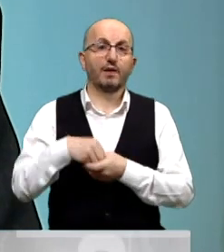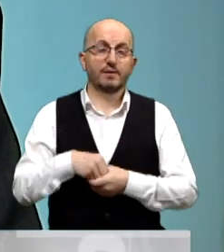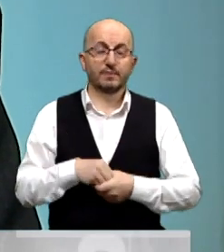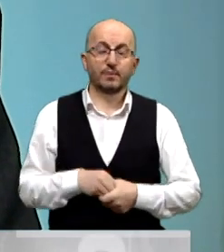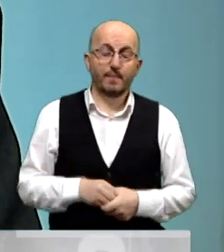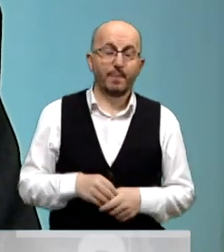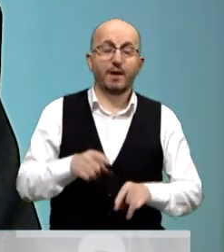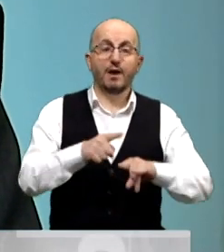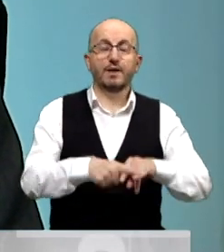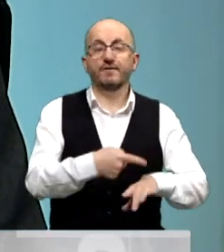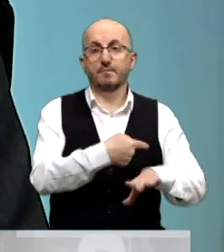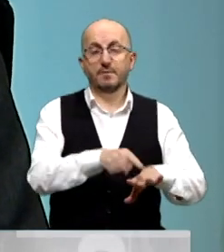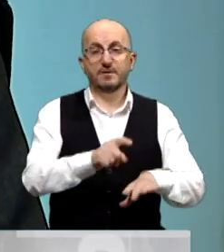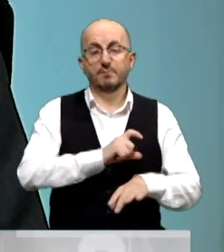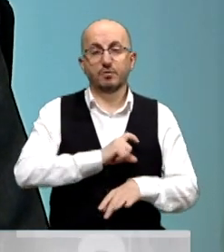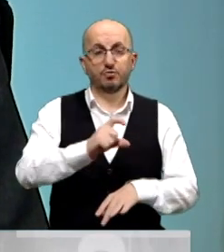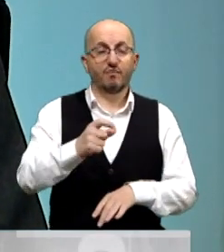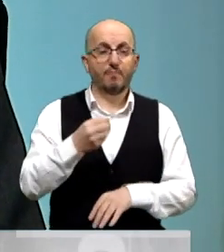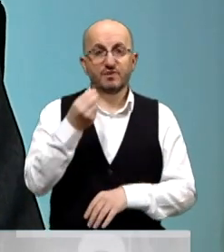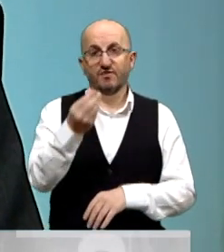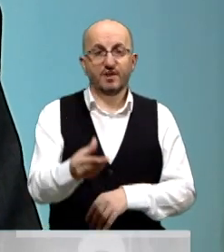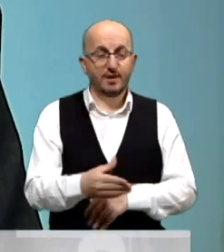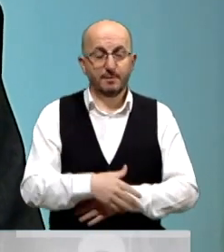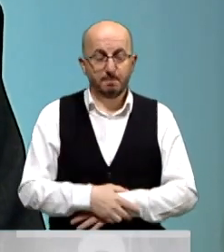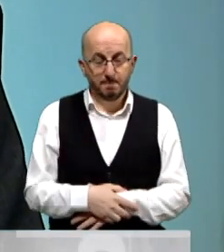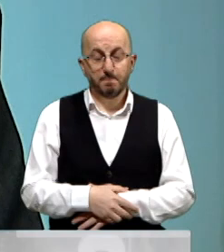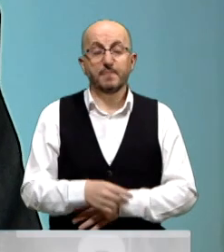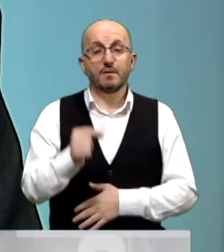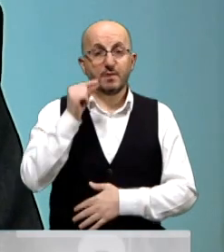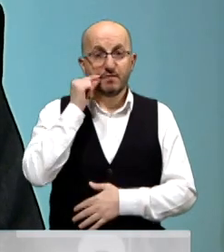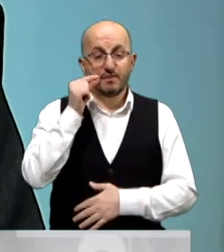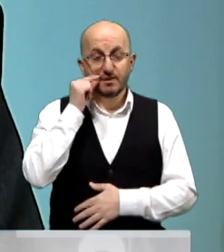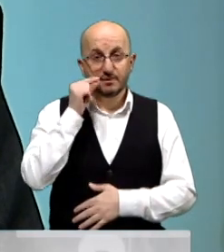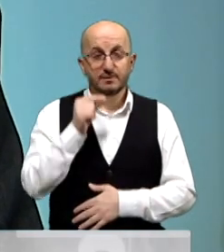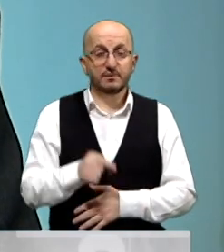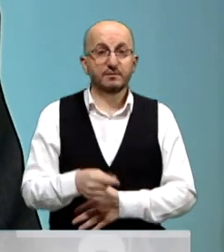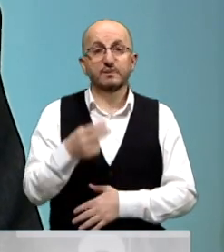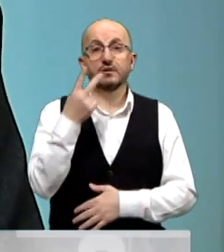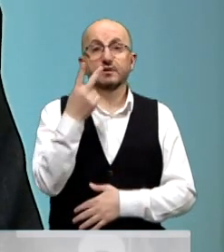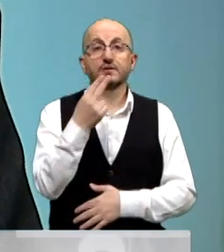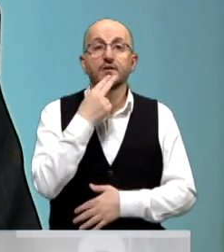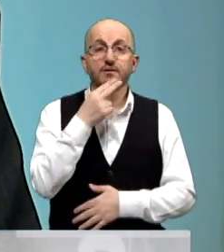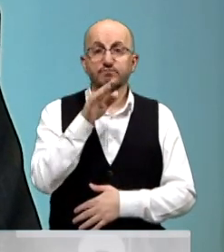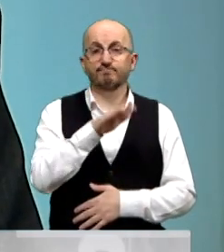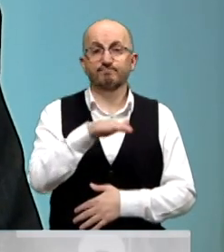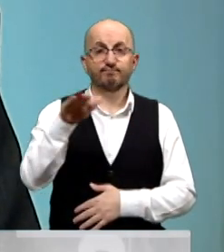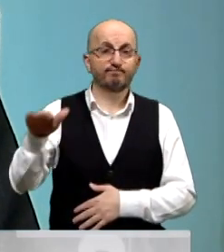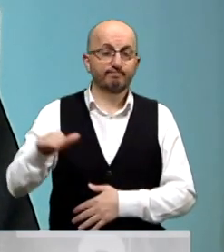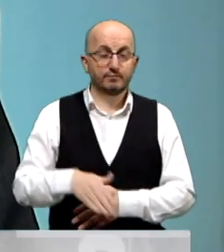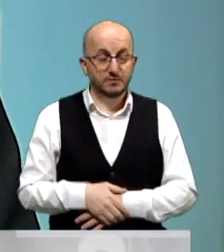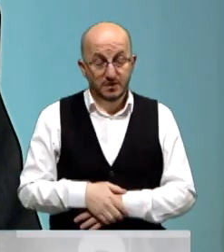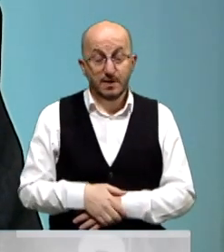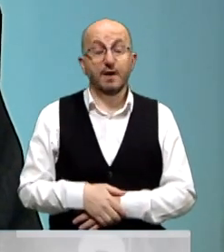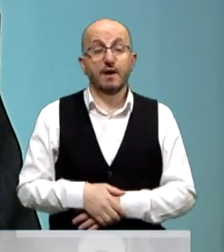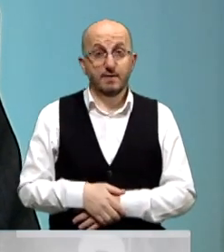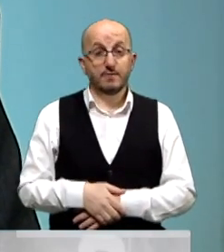Hanefi mezhebine göre cevabımızı verelim beyefendi ve iki tane hanımefendi